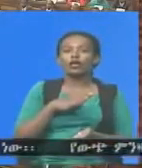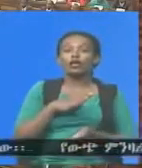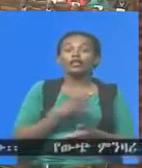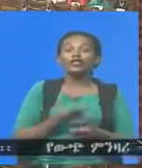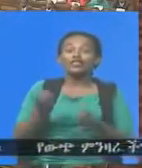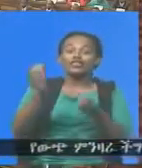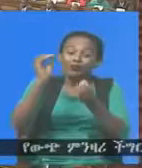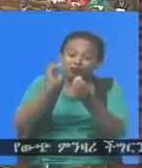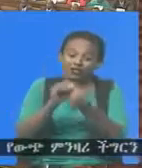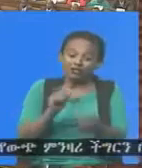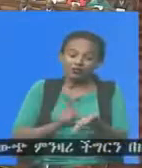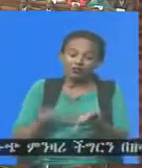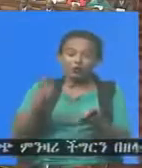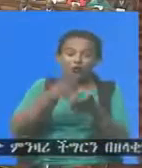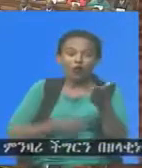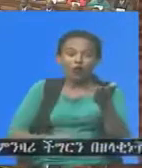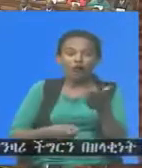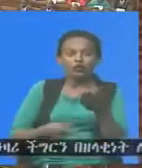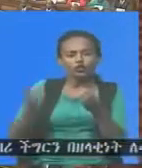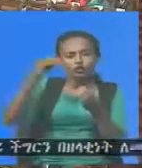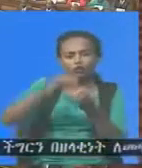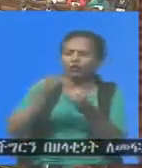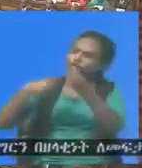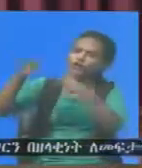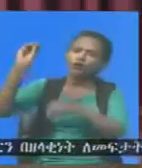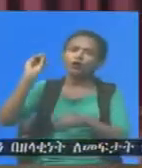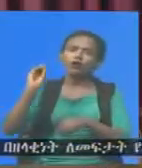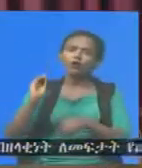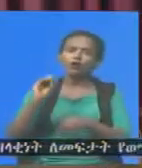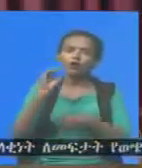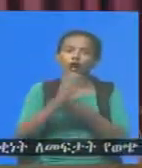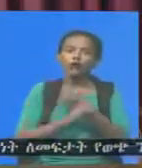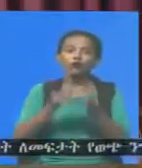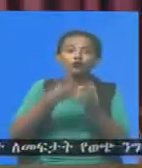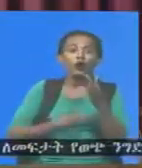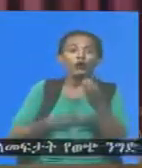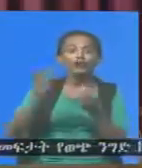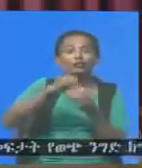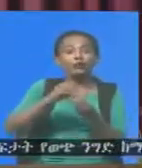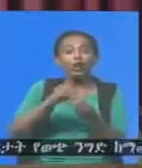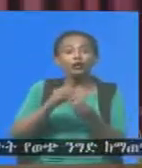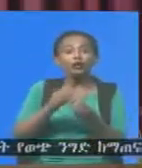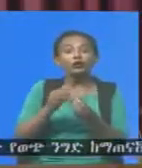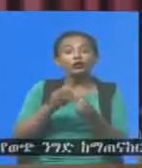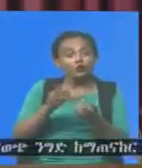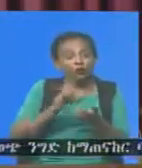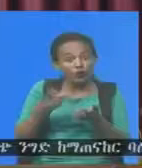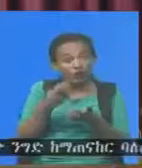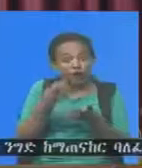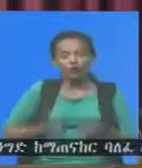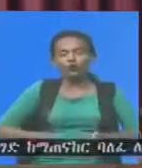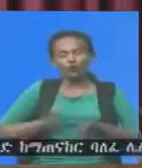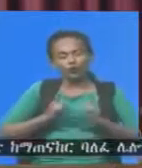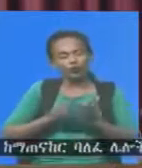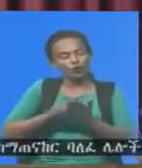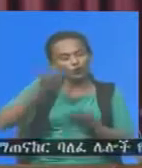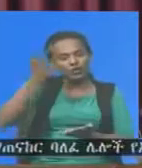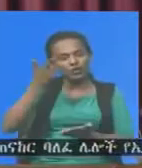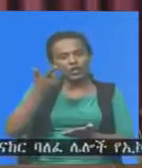ክፍያ ስለምናስከፍለው ዋጋ ጨምሮ ነው ይሸጣል ያገር ውስጥ ዋጋ ይጨምራል ኑሮ ይወዳል ማለት ነው